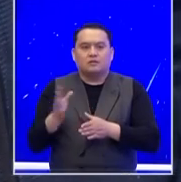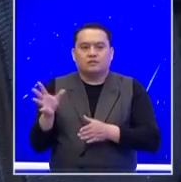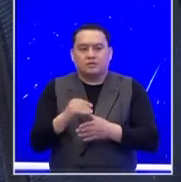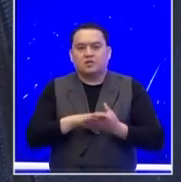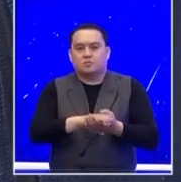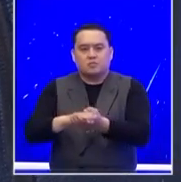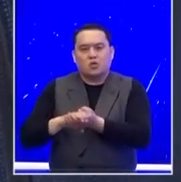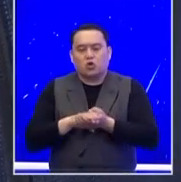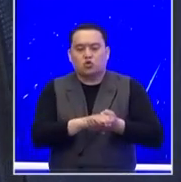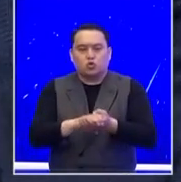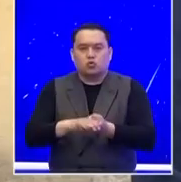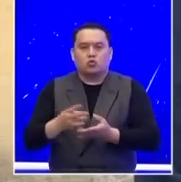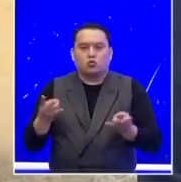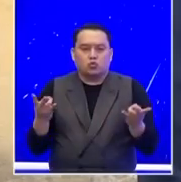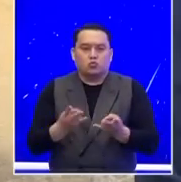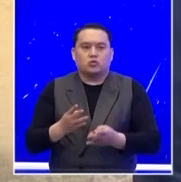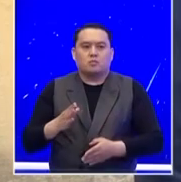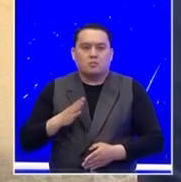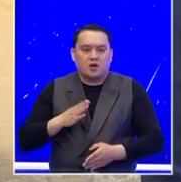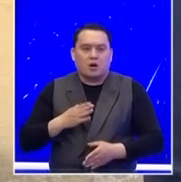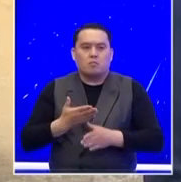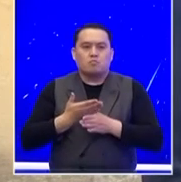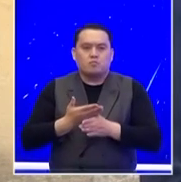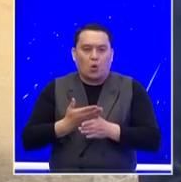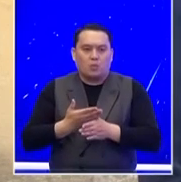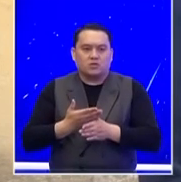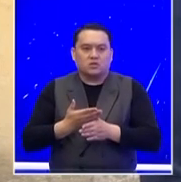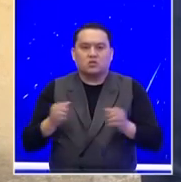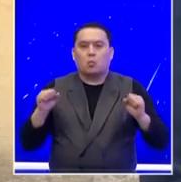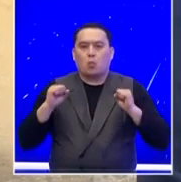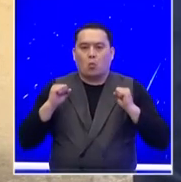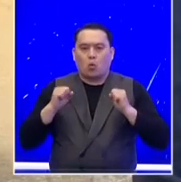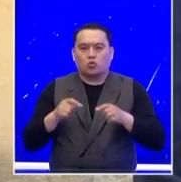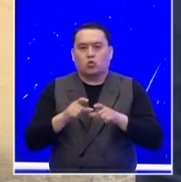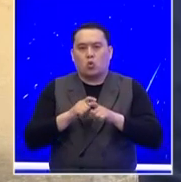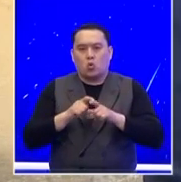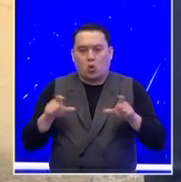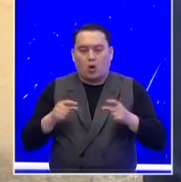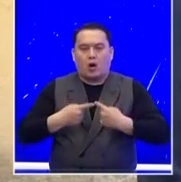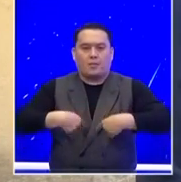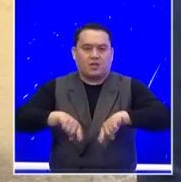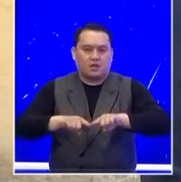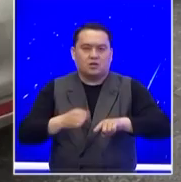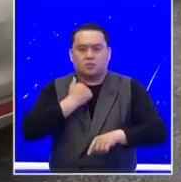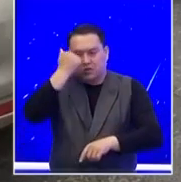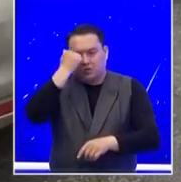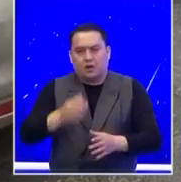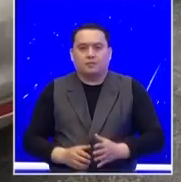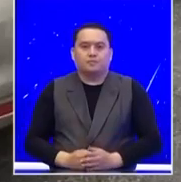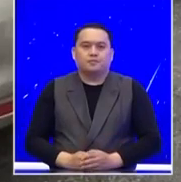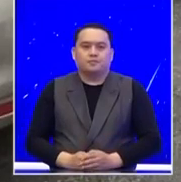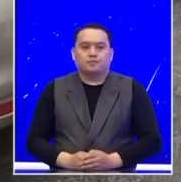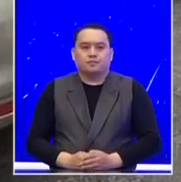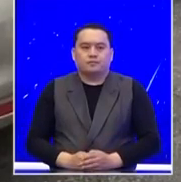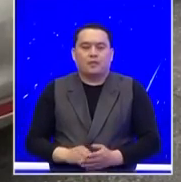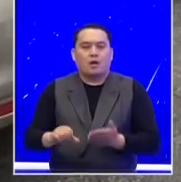Не зря сказано. В частности, оказанная помощь была от спорткомитета нашей области. Огромное им спасибо.